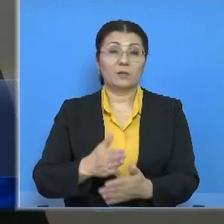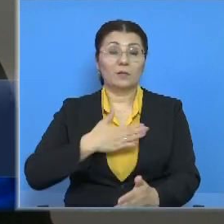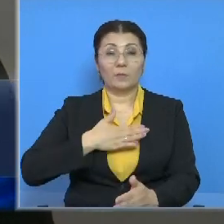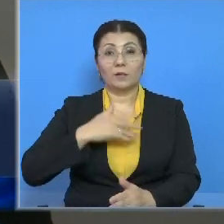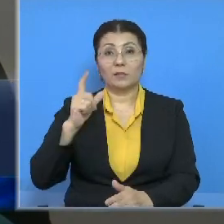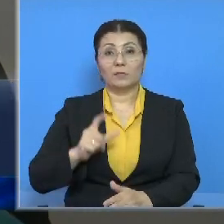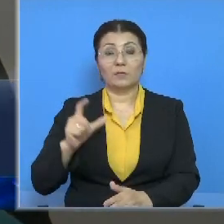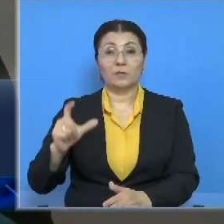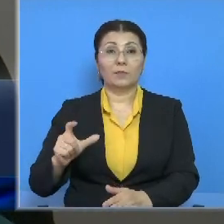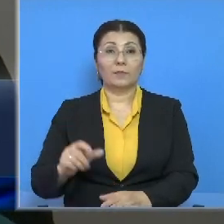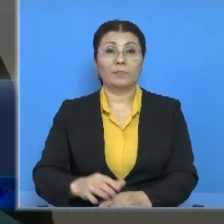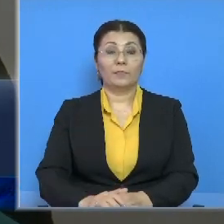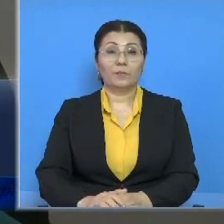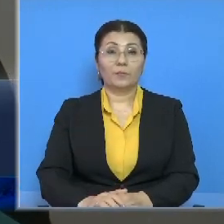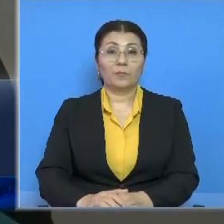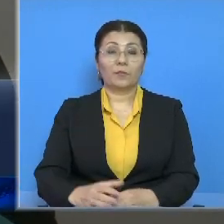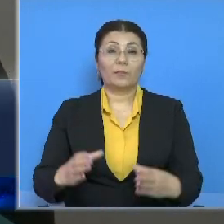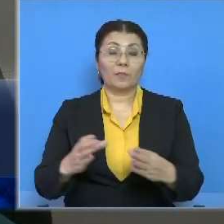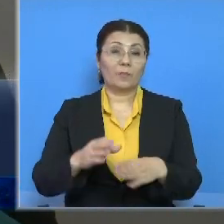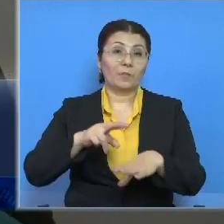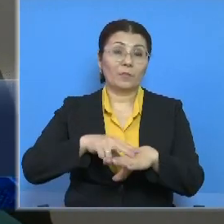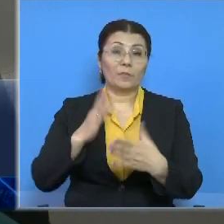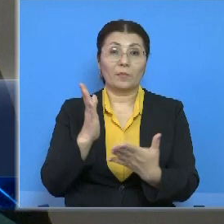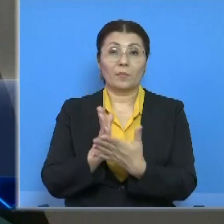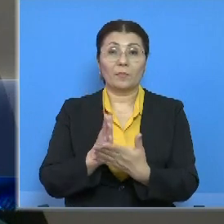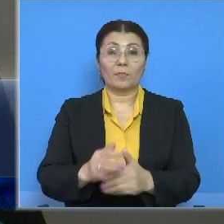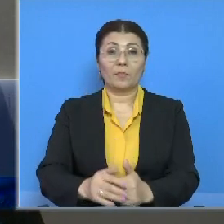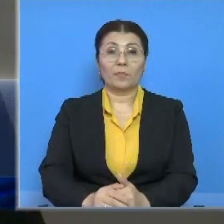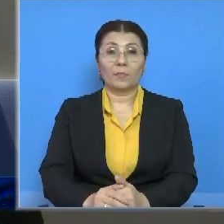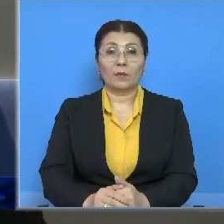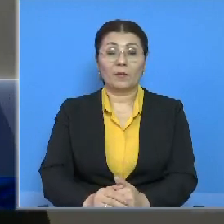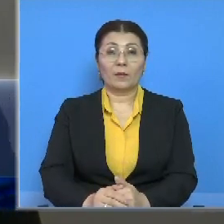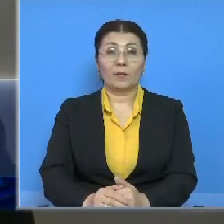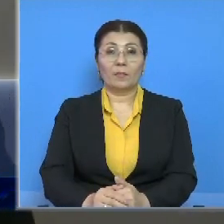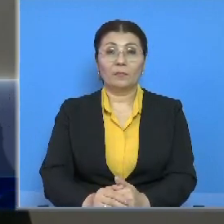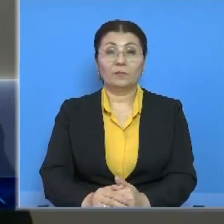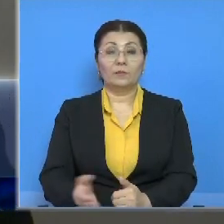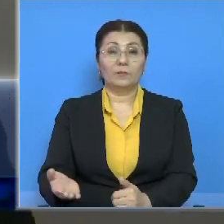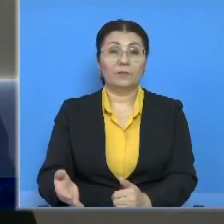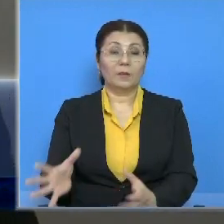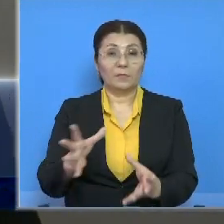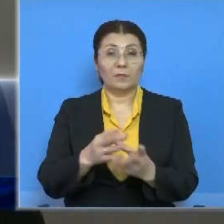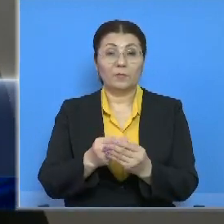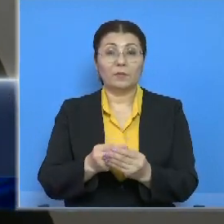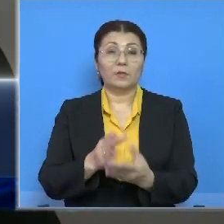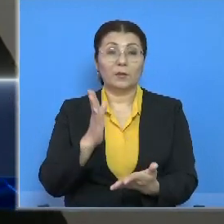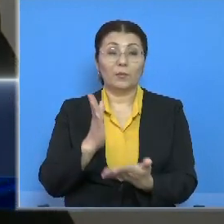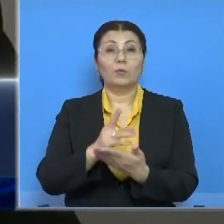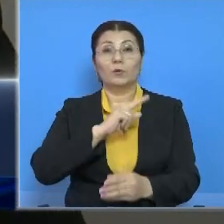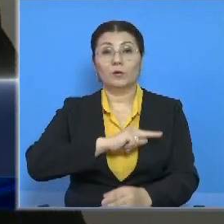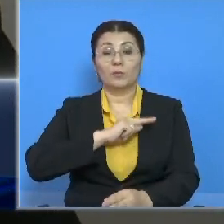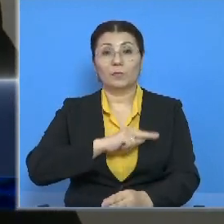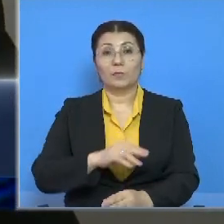соответственно, представители департамента и других госорганов, которые будут на местах нам докладывать и вносить предложения